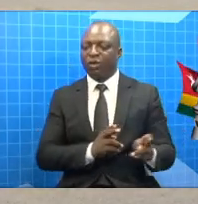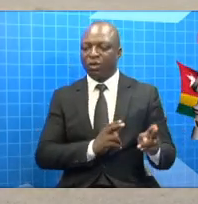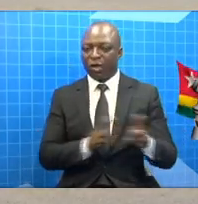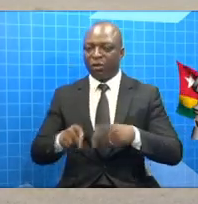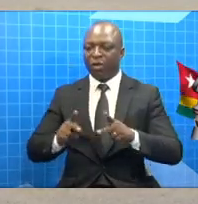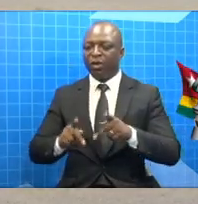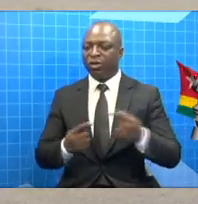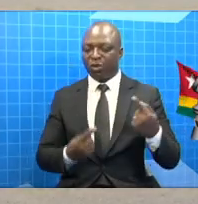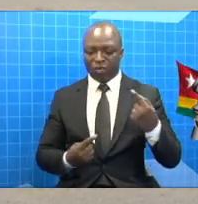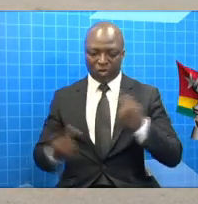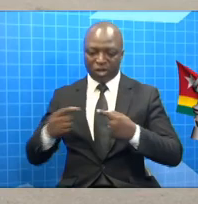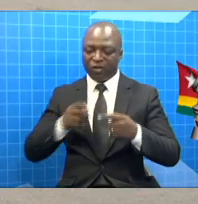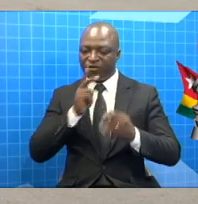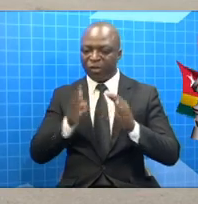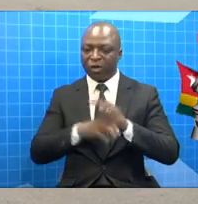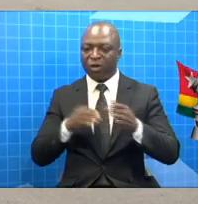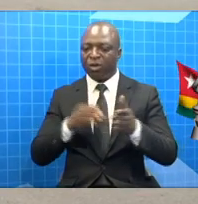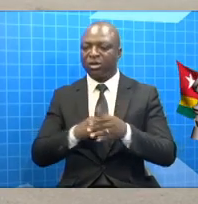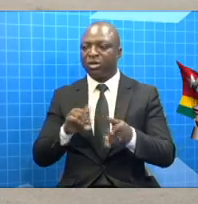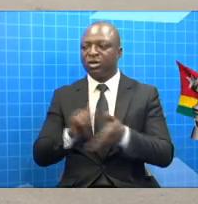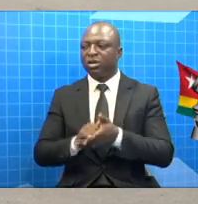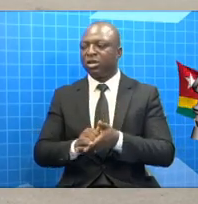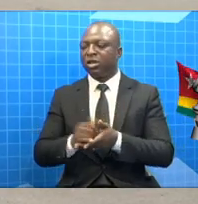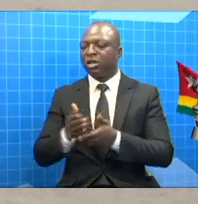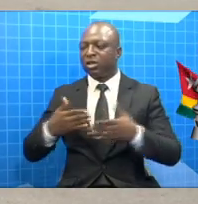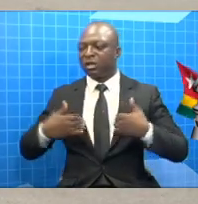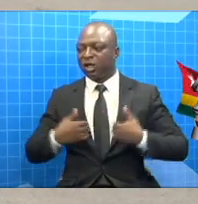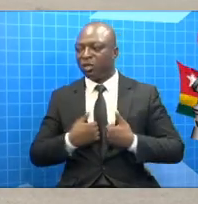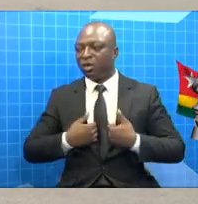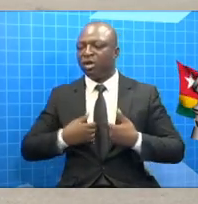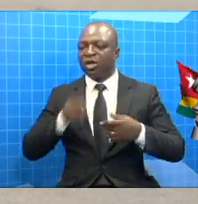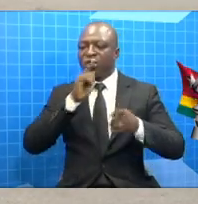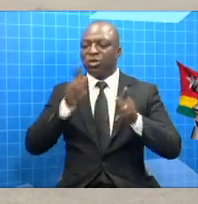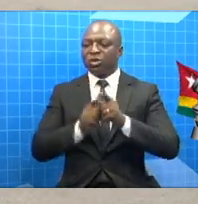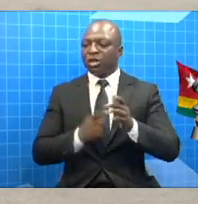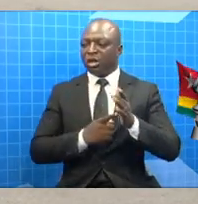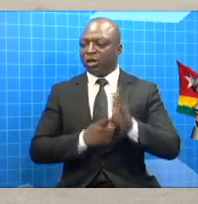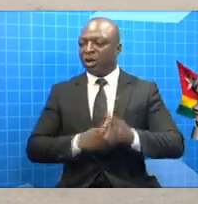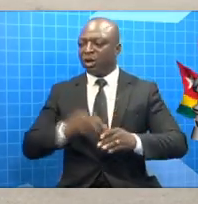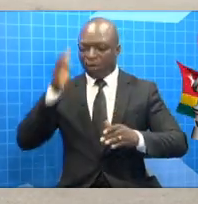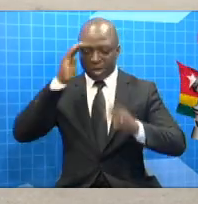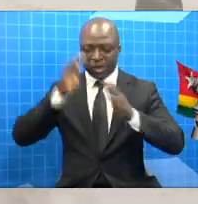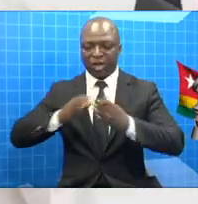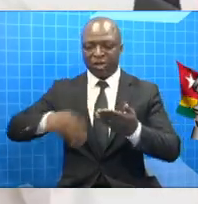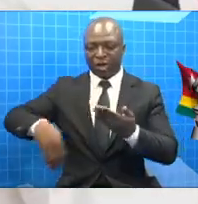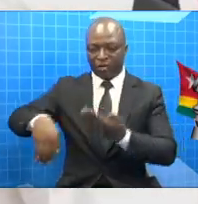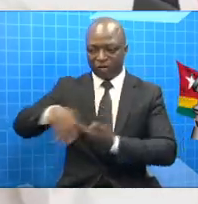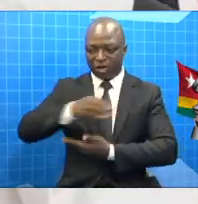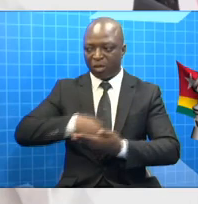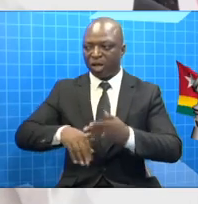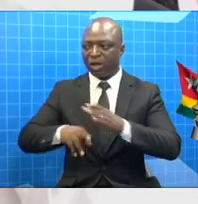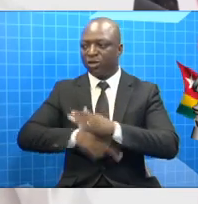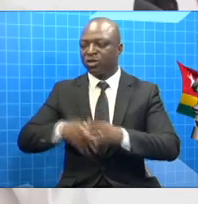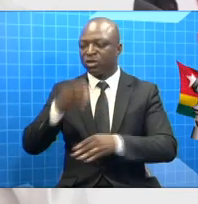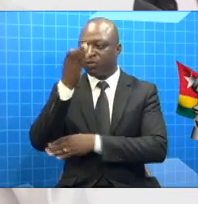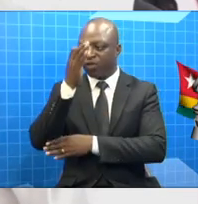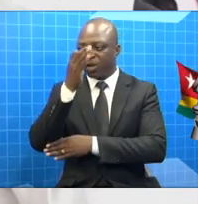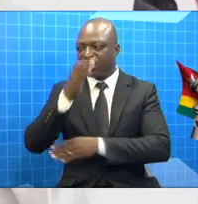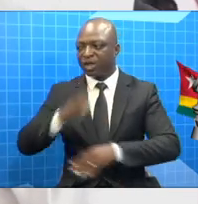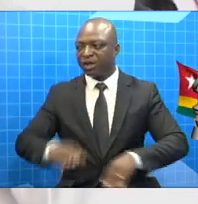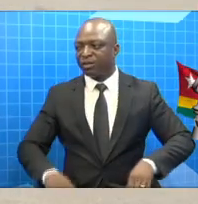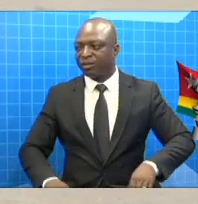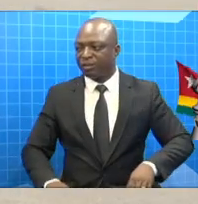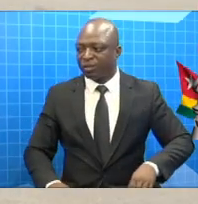permettre de lutter efficacement contre le braconnage. Ils sont affiliés au ministère de l'Environnement et des Ressources forestières.